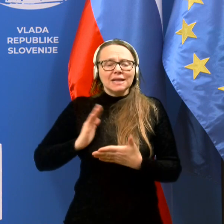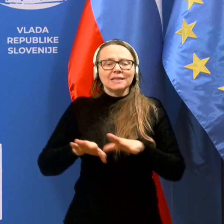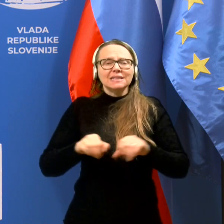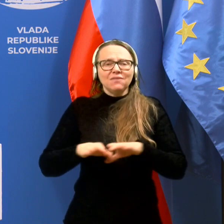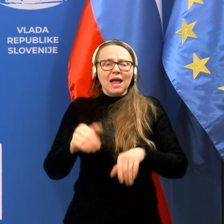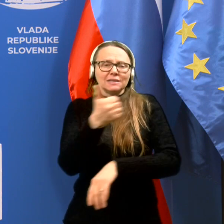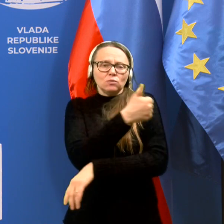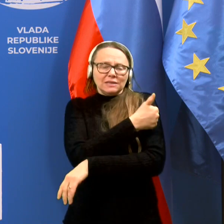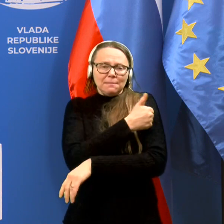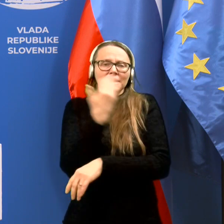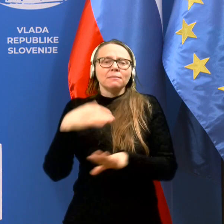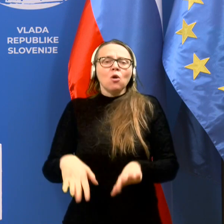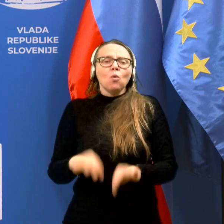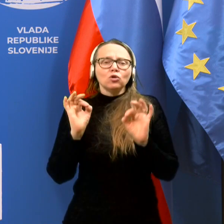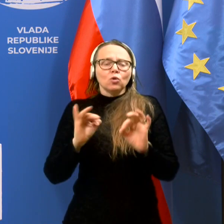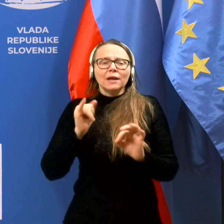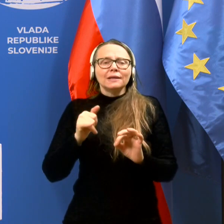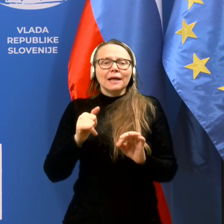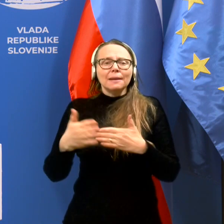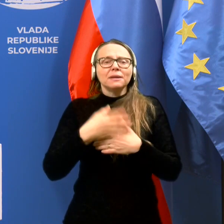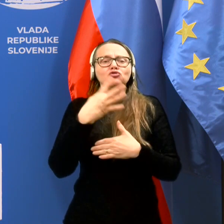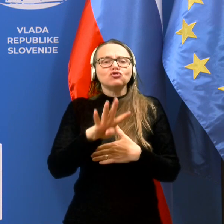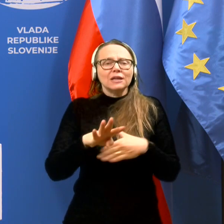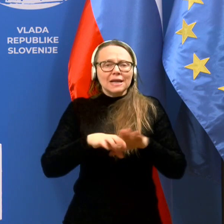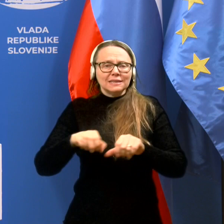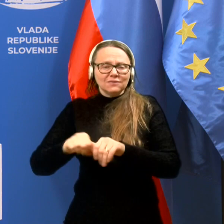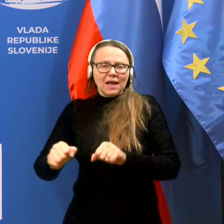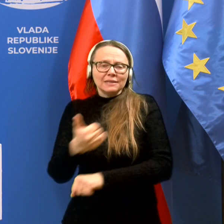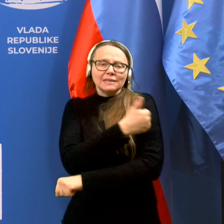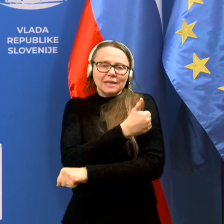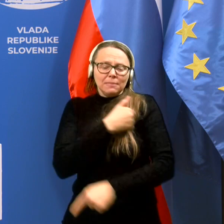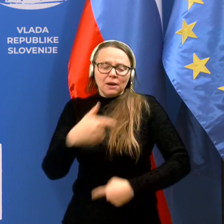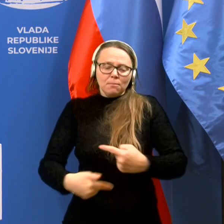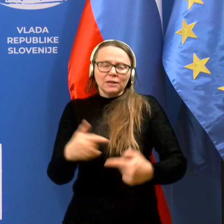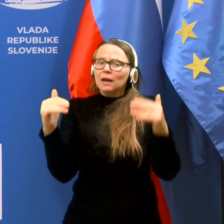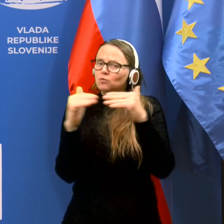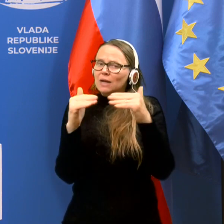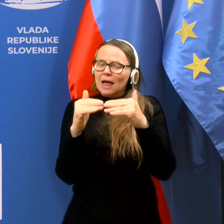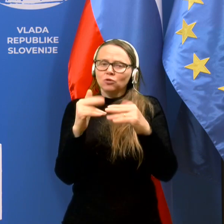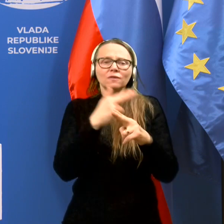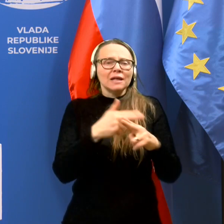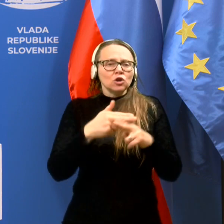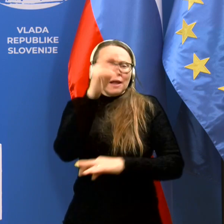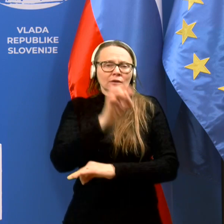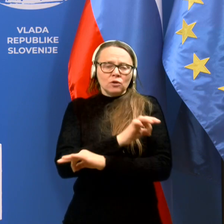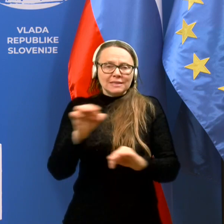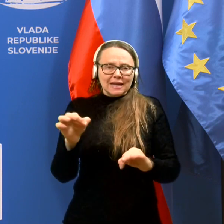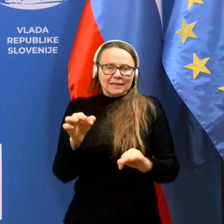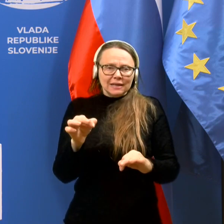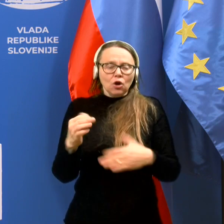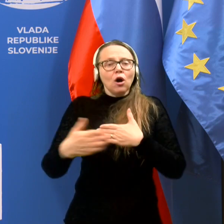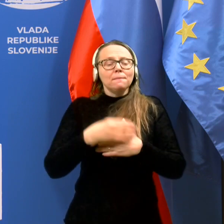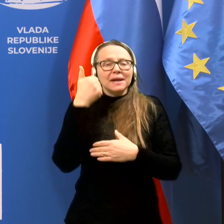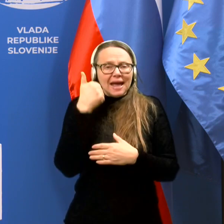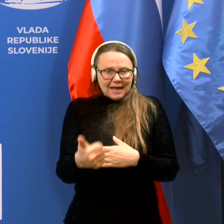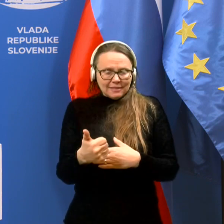izvajalcev cepljenja, je bilo ugotovljeno, da je pri 14 izvajalcih cepljenje potekalo v skladu z nacionalno strategijo, pri enem